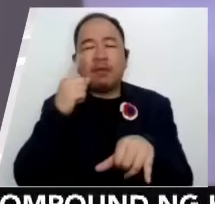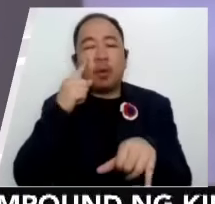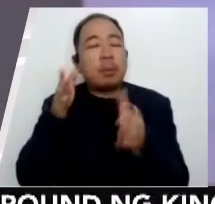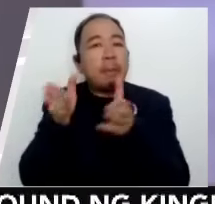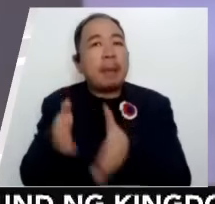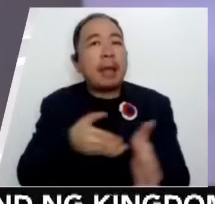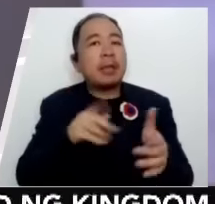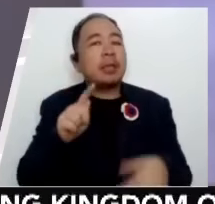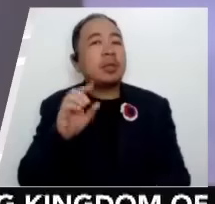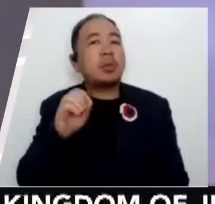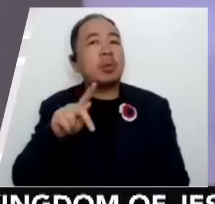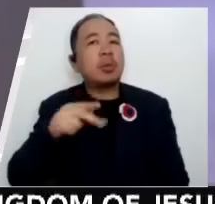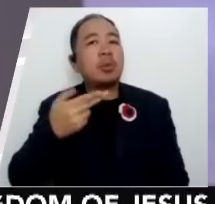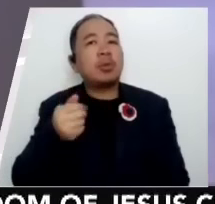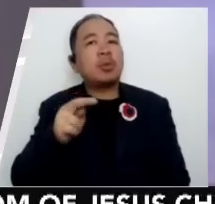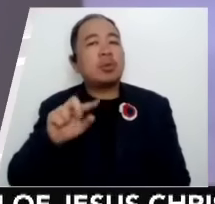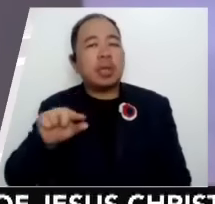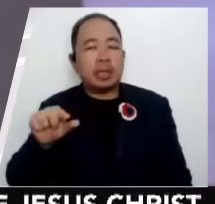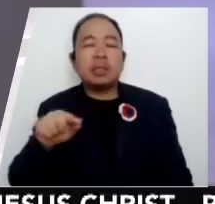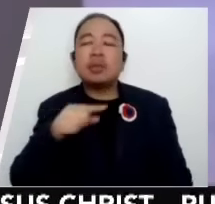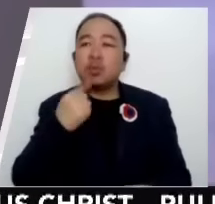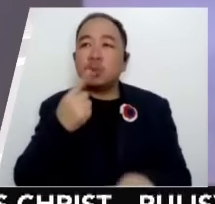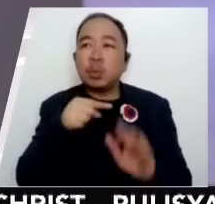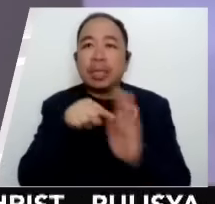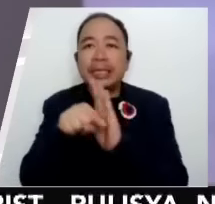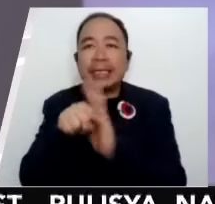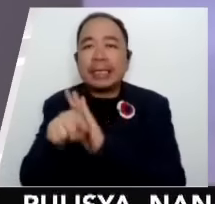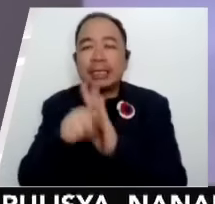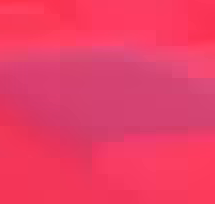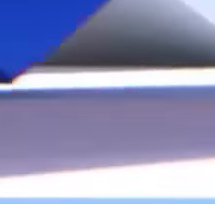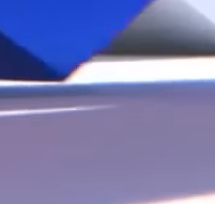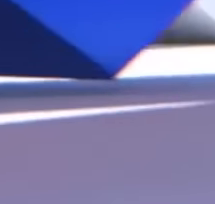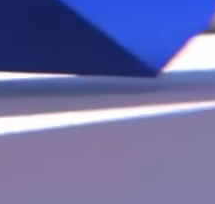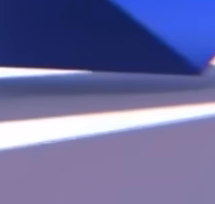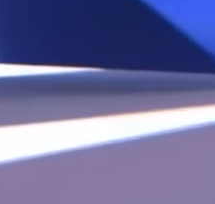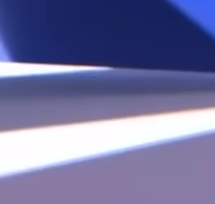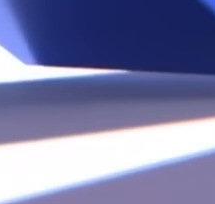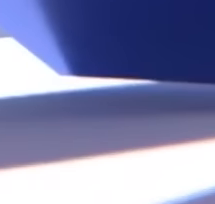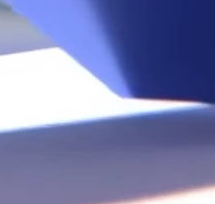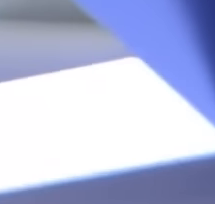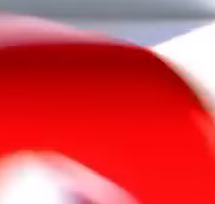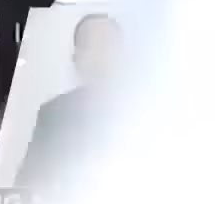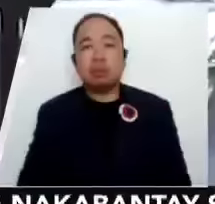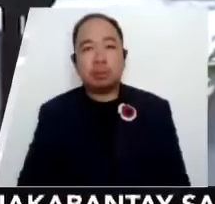pagpatay sa mga nasa drug list. Nakatutok si Tina Panganiban Perez.